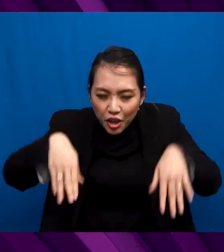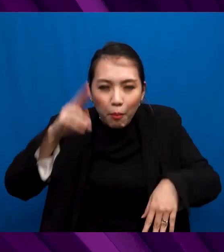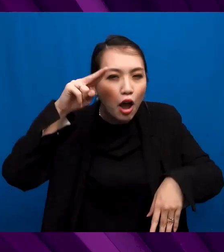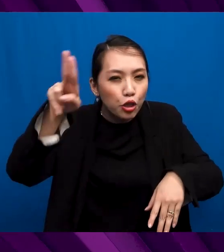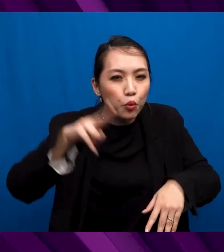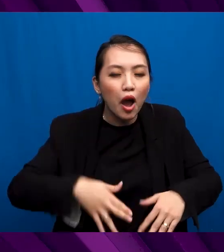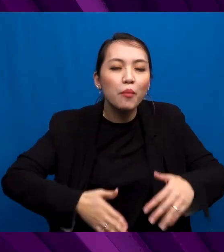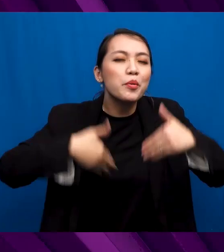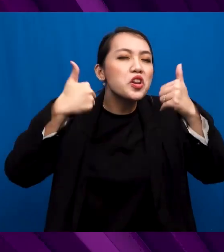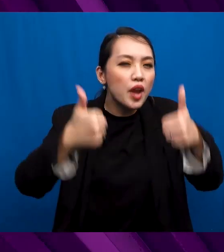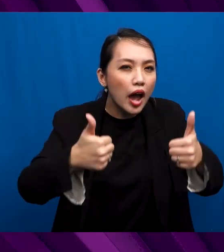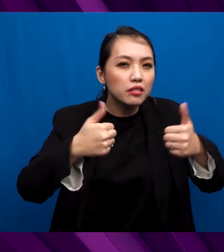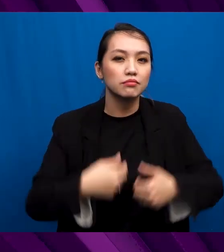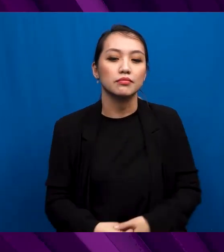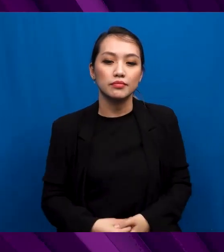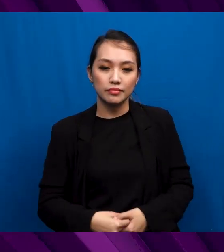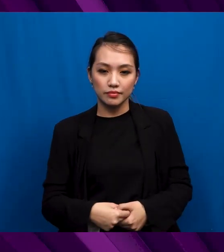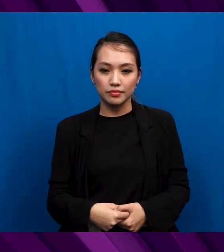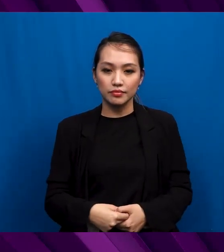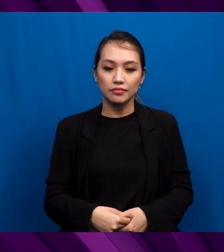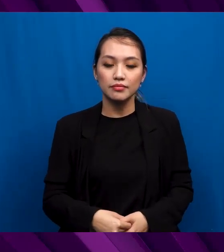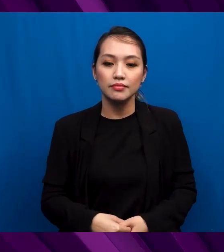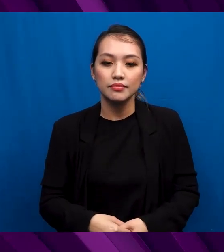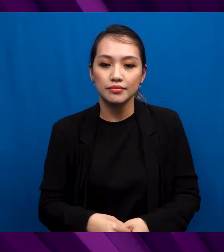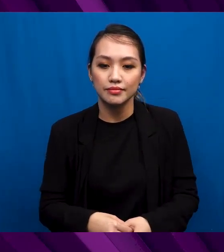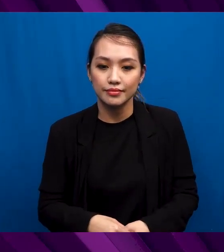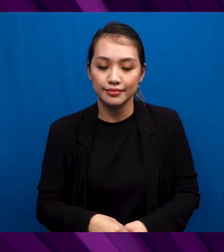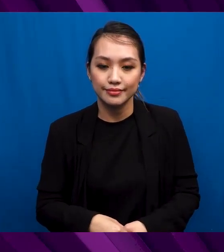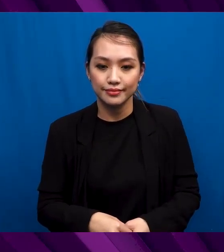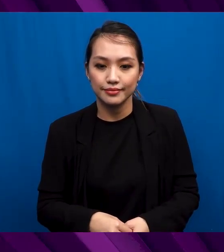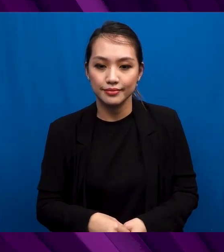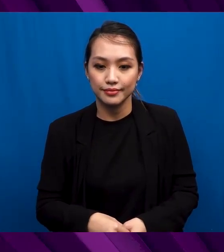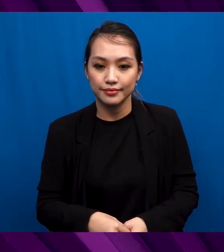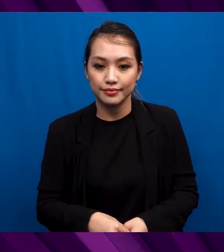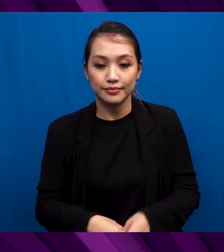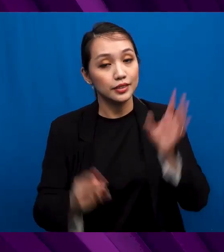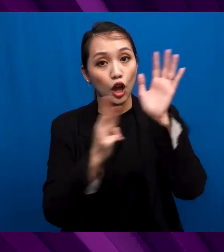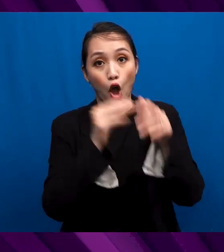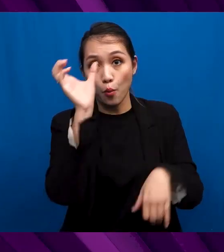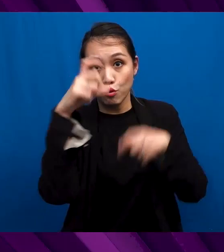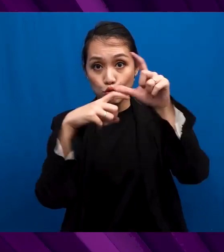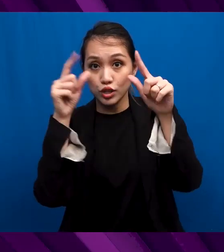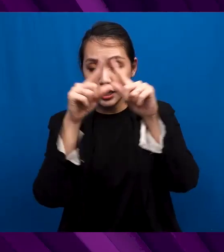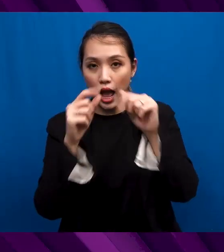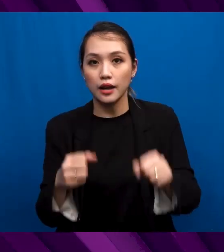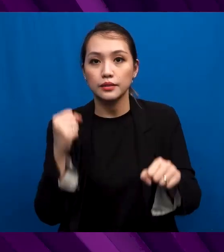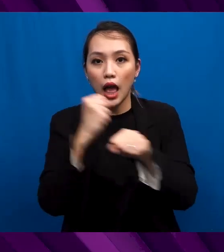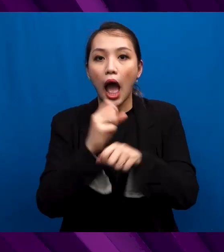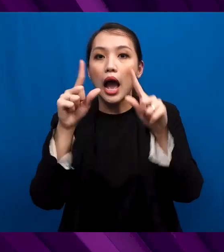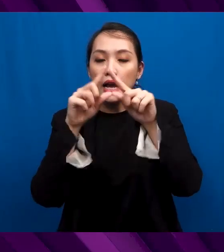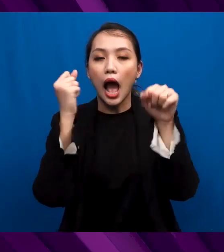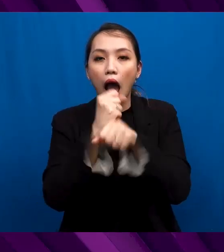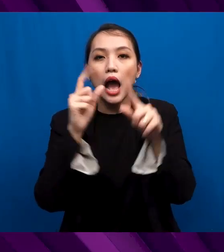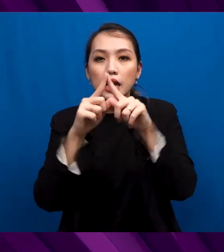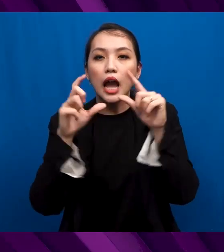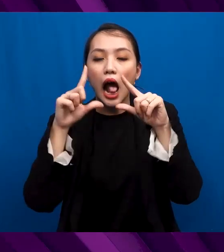satu keturunan. Gagal ujian di mata air Meriba yang saya sebut tadi Musa. Musa kan gak boleh masuk tanah Kanaan. 2 kali dia minta sama Tuhan, Tuhan bilang sudahlah jangan ngomong